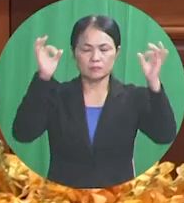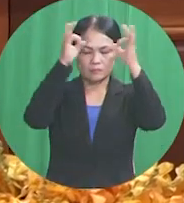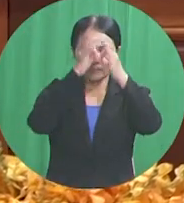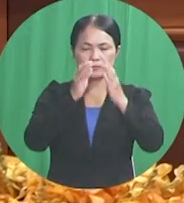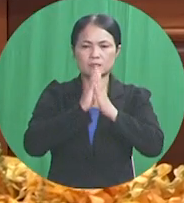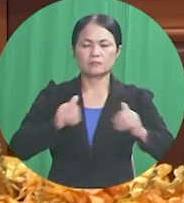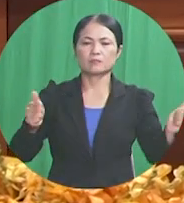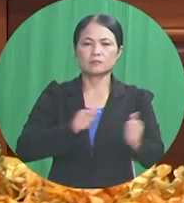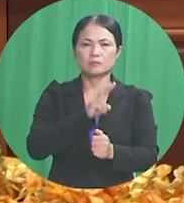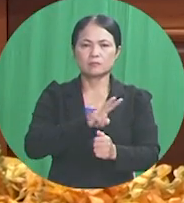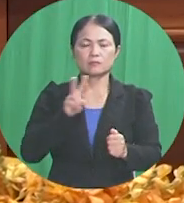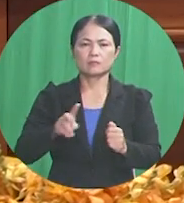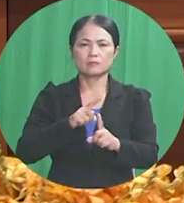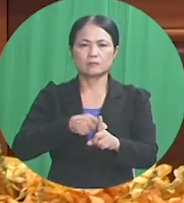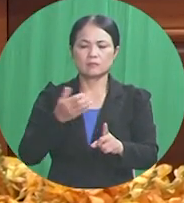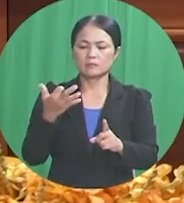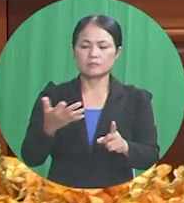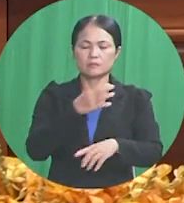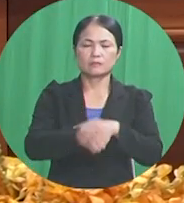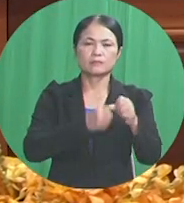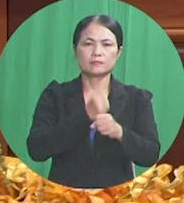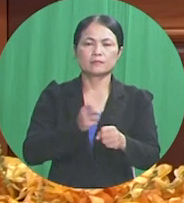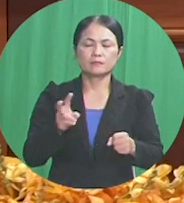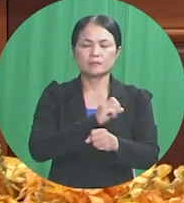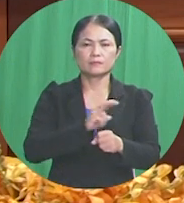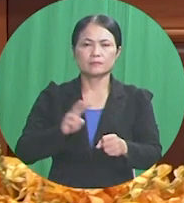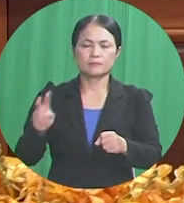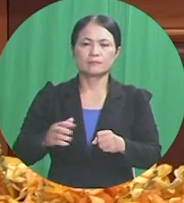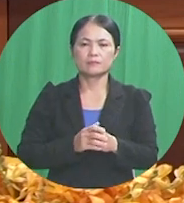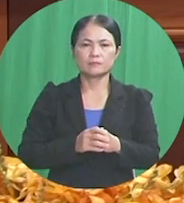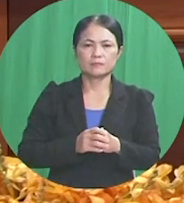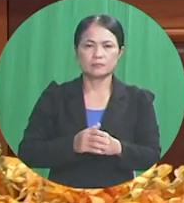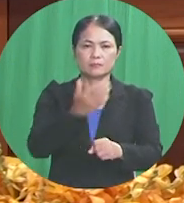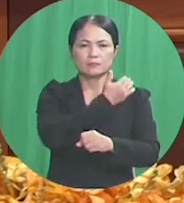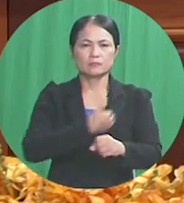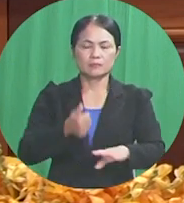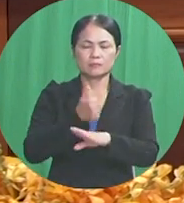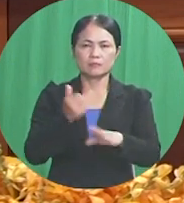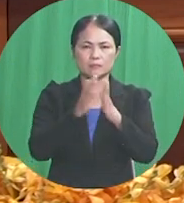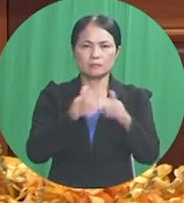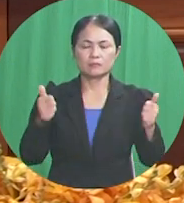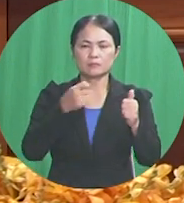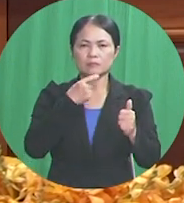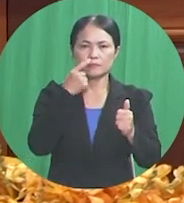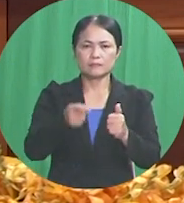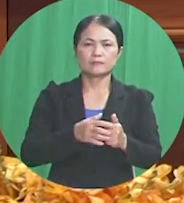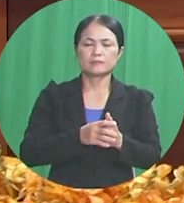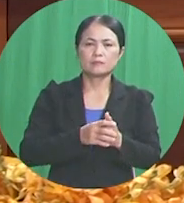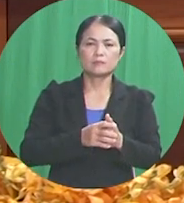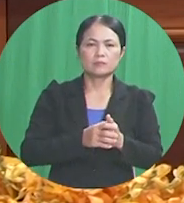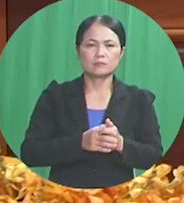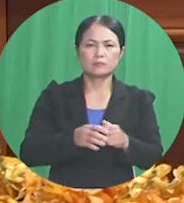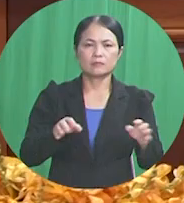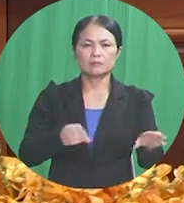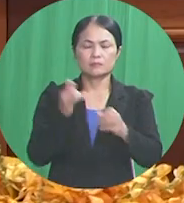ภีไงตีมาภายปีคายไซฮาชนามปีปอนมาภายปีสำแดงประเทศรัฐสภีบานมินประสาทาประเท